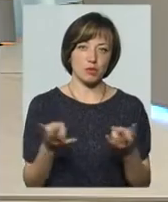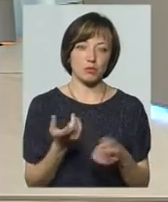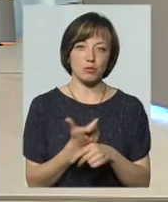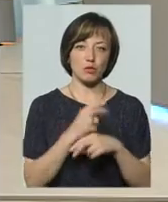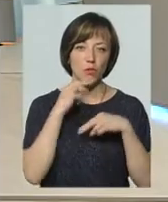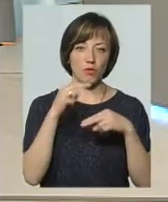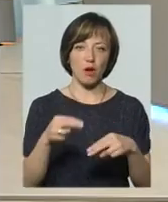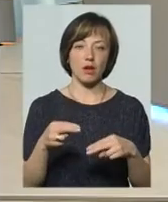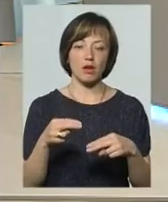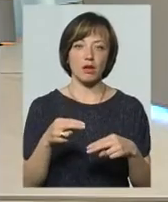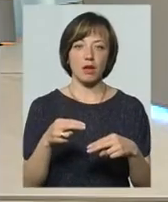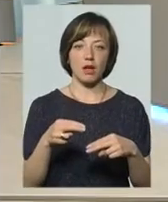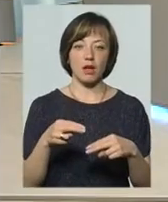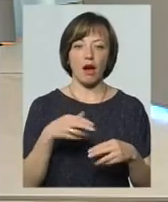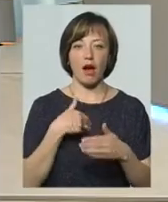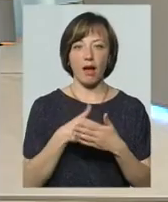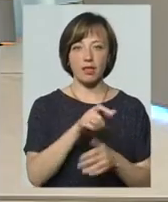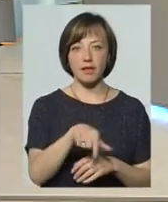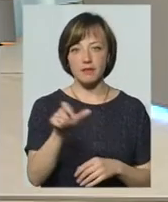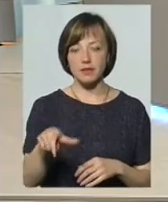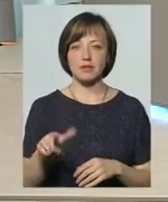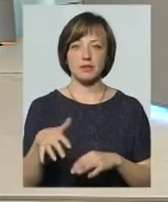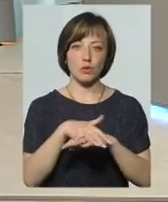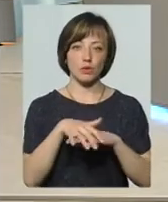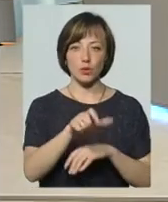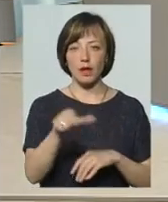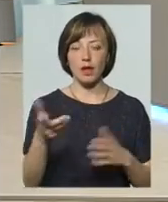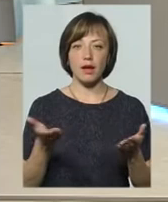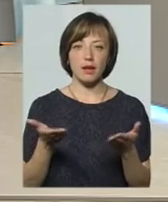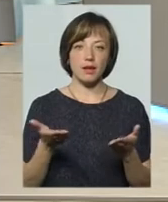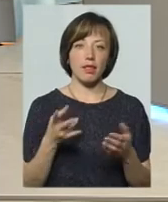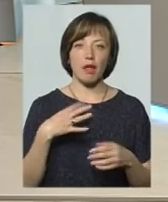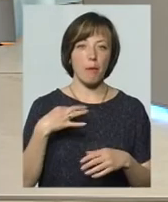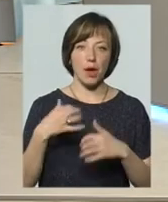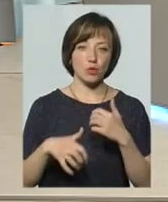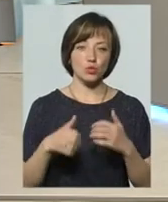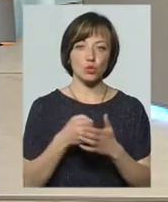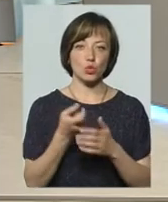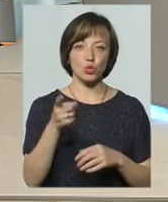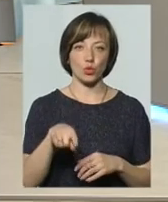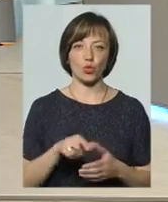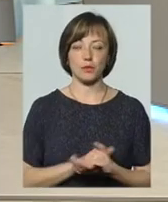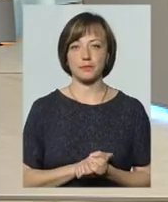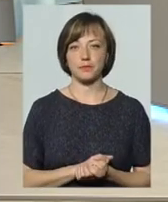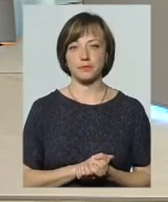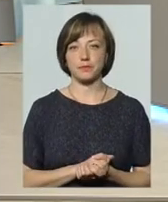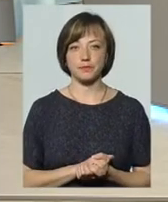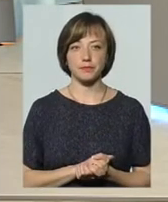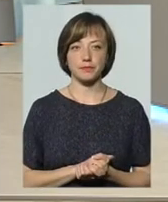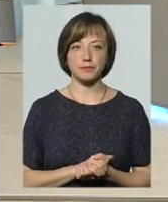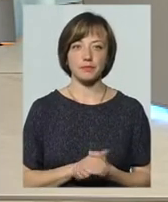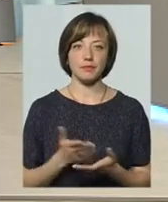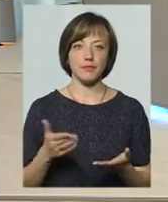більше уваги громадських активістів, громадськості, людей, які небайдужі до того, якби я би не